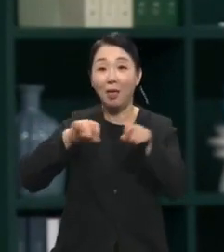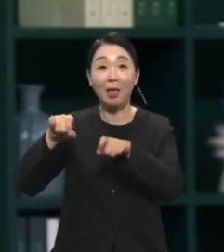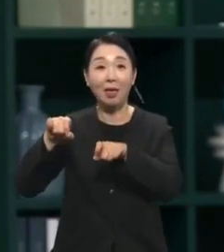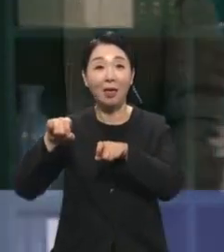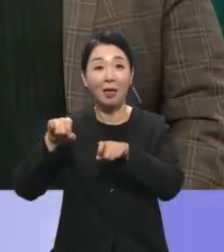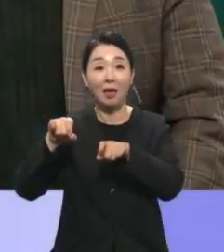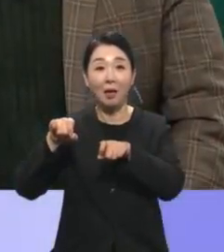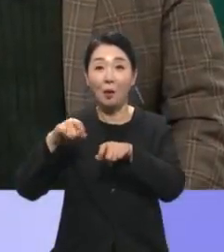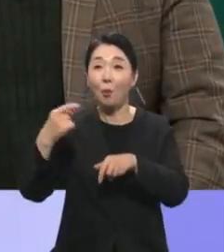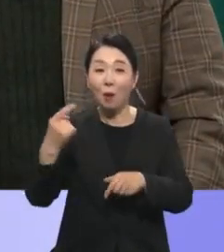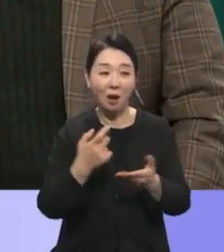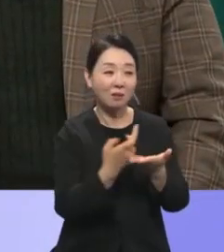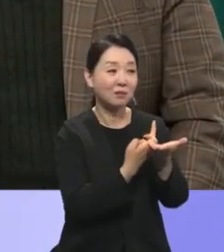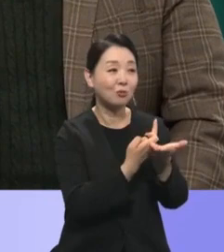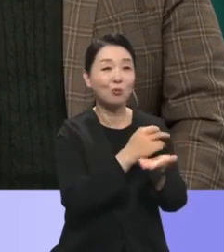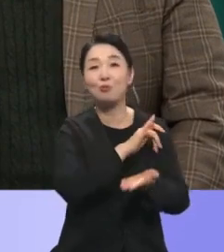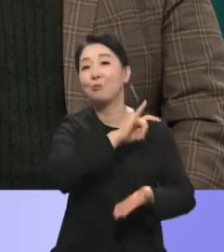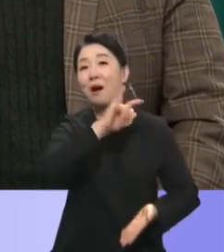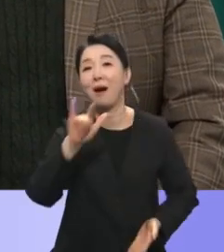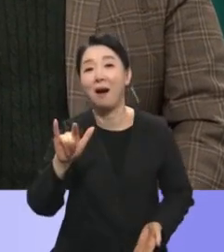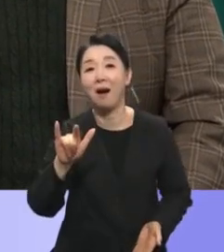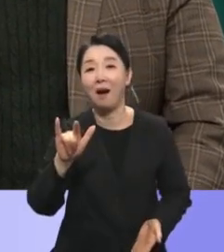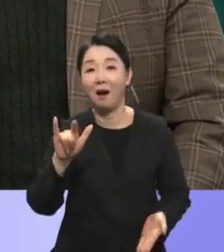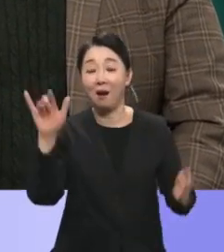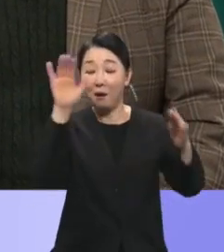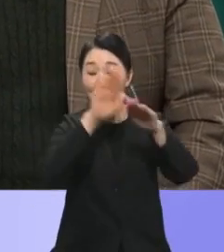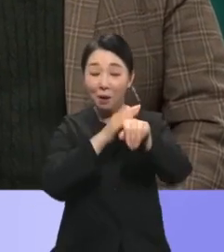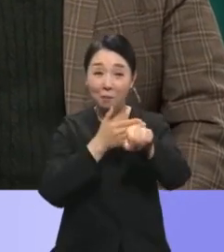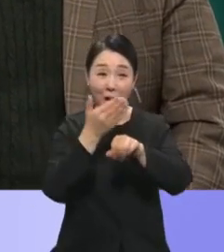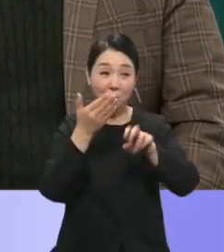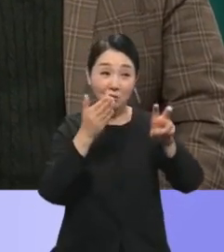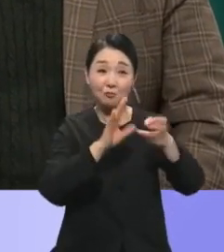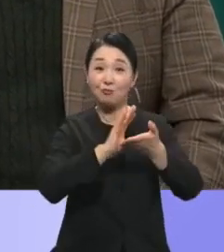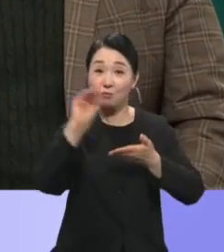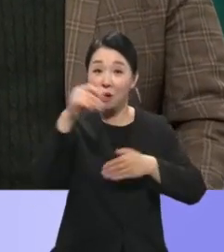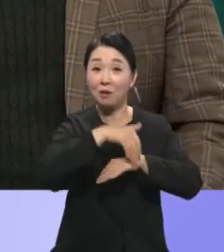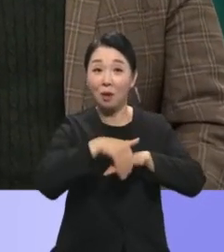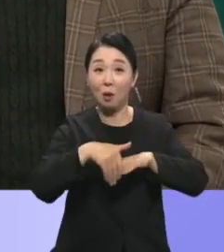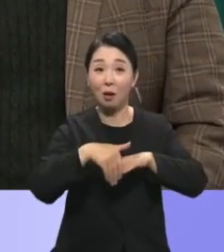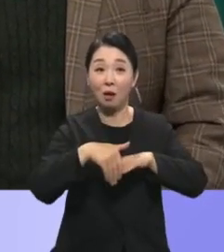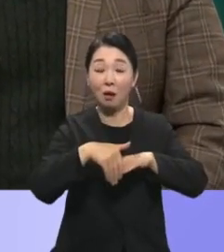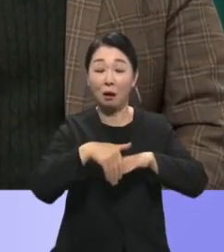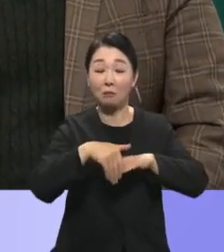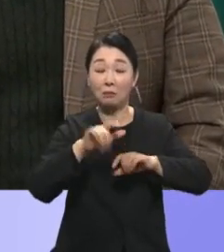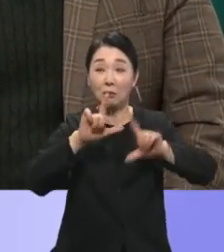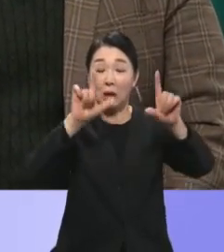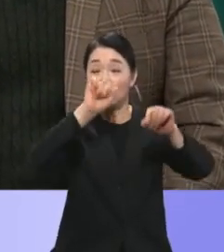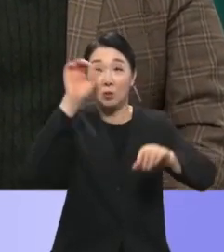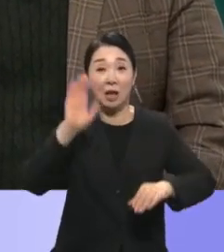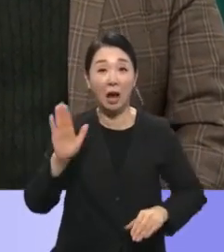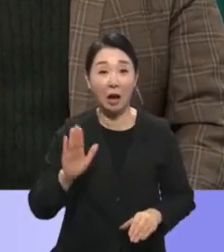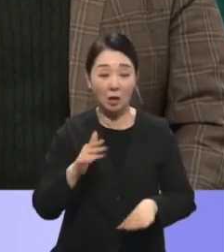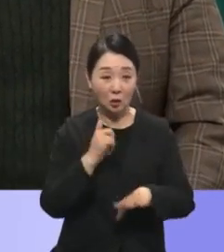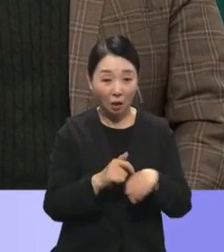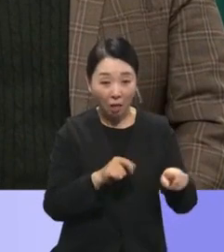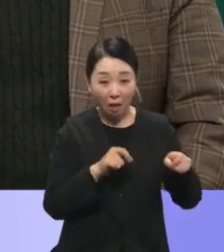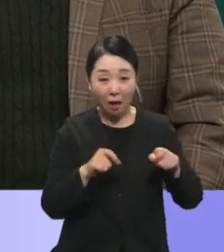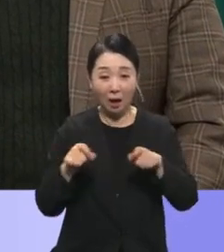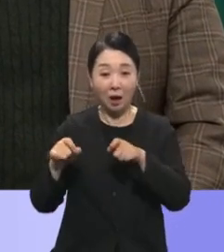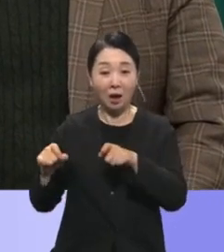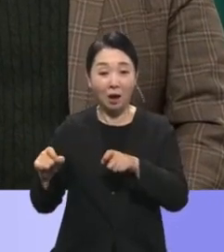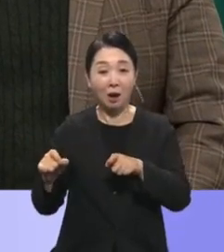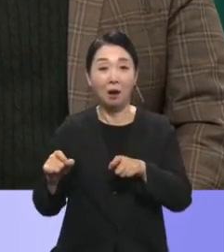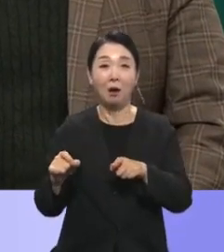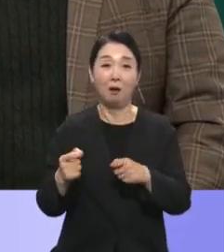어디서 오든 비행기입니다 제주 공항에서 왔는데요 밤 9시 20분 쯤에 원래 출발 예정이었는데 기상이 갑자기 악화된 거예요 그래가지고 지연이 되니까